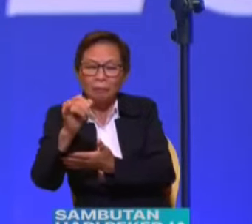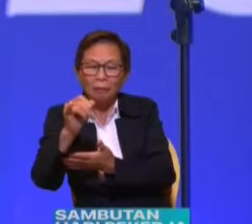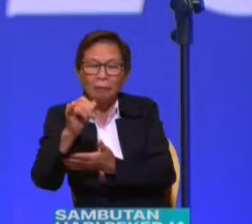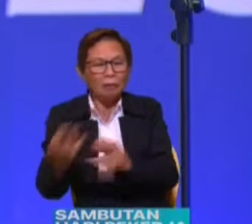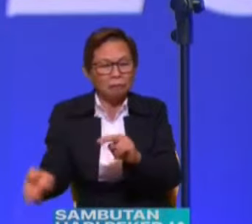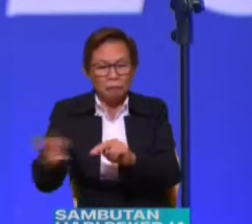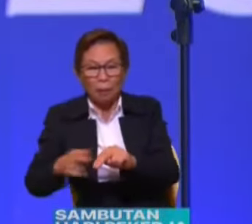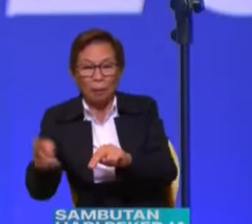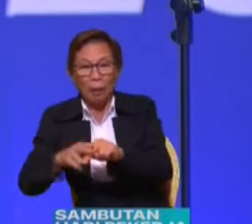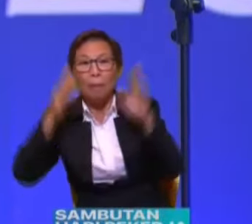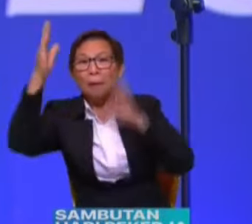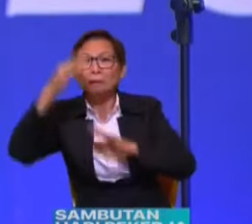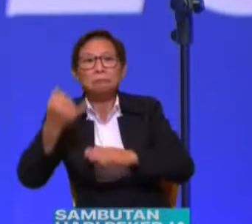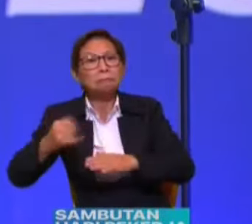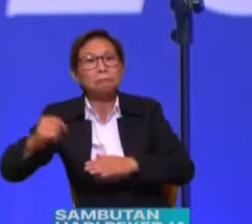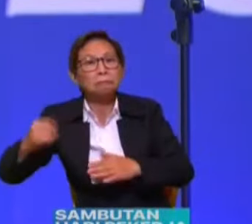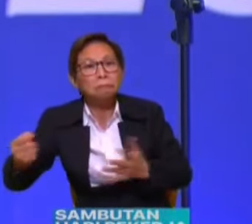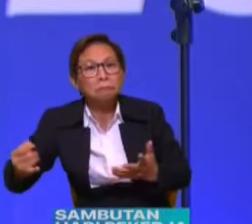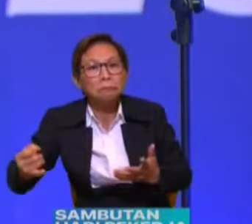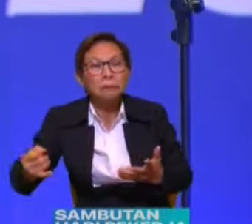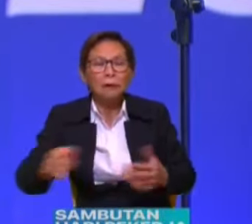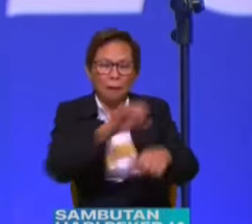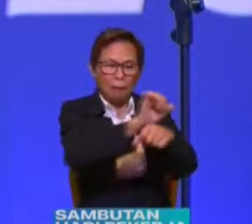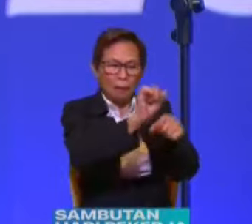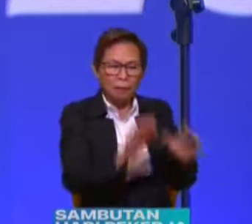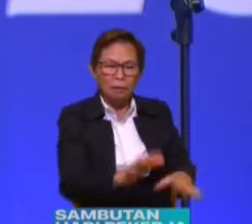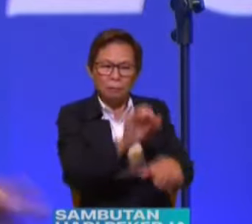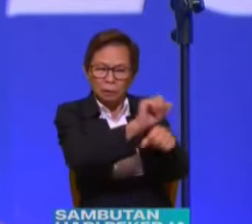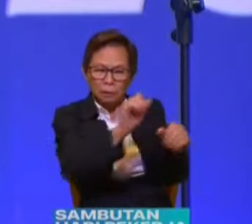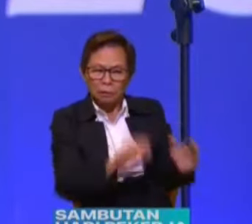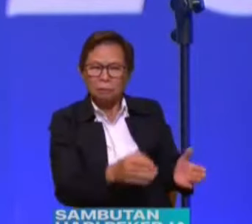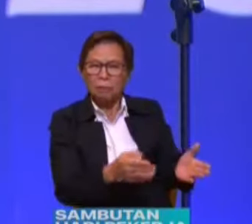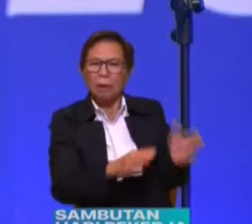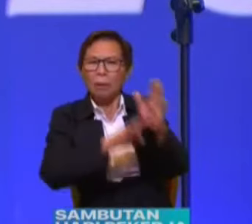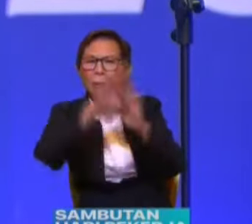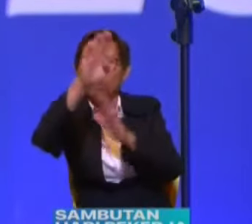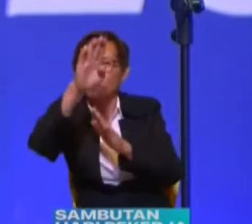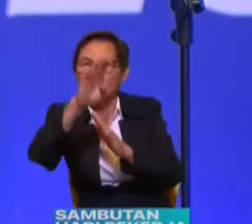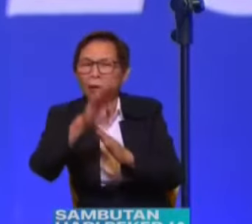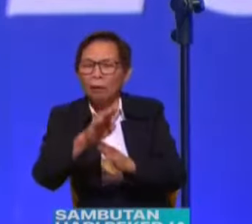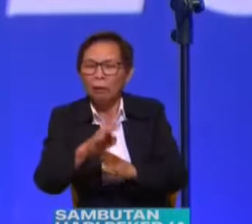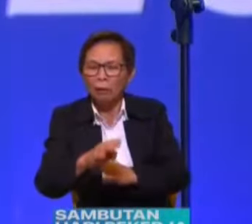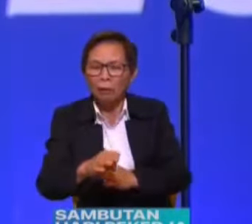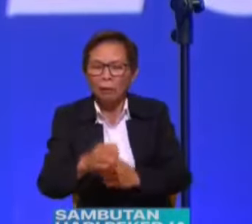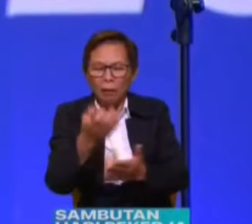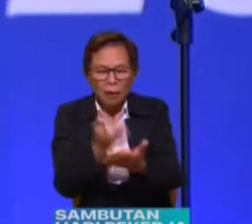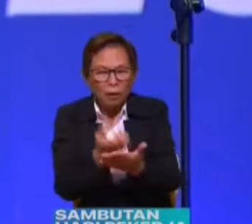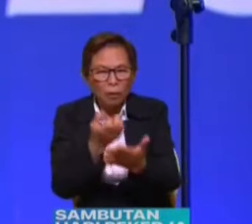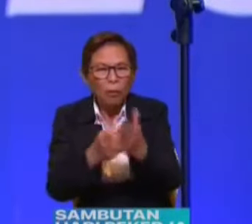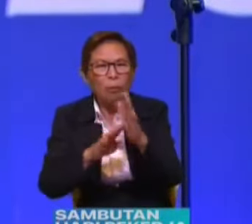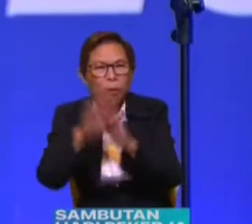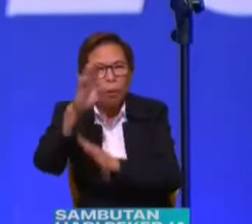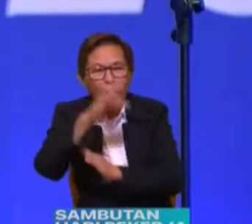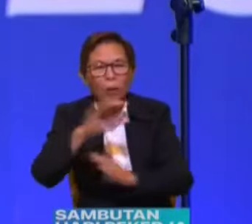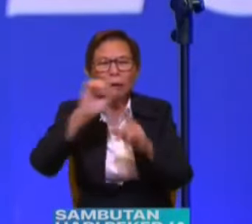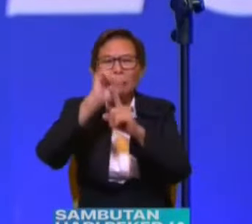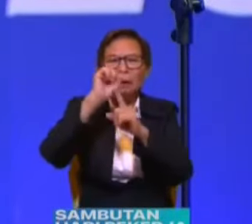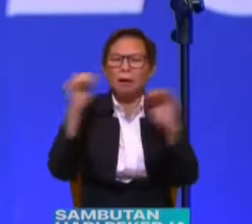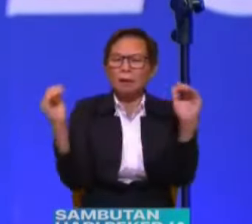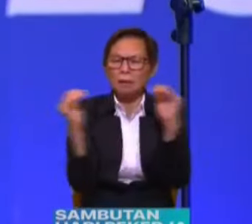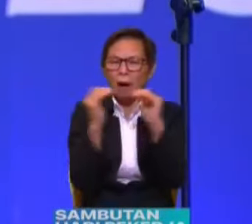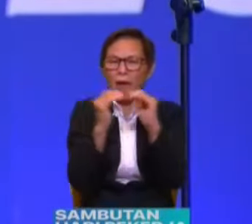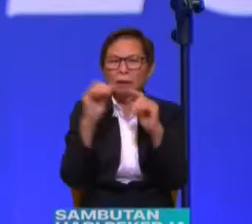bertambah dalam negara kita, nasib pekerja, pembangunan, pemerataan ekonomi, keadilan sosial